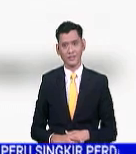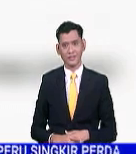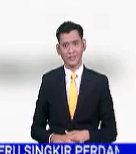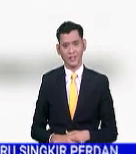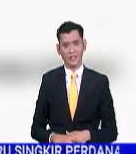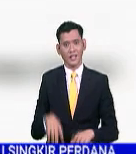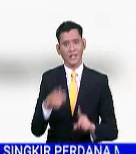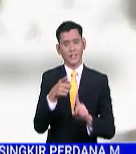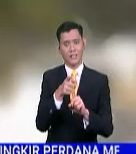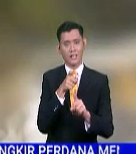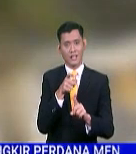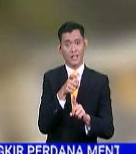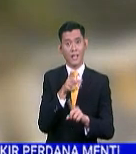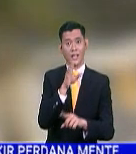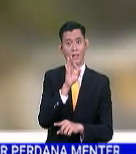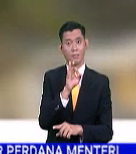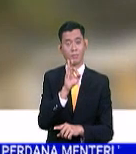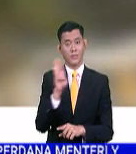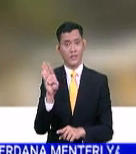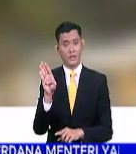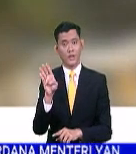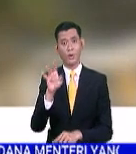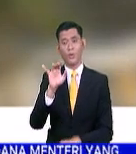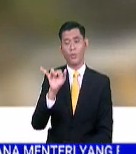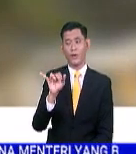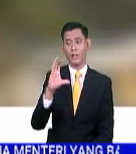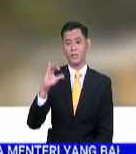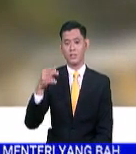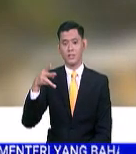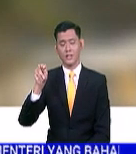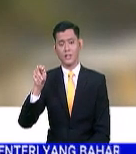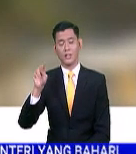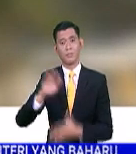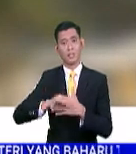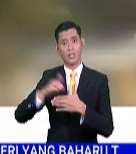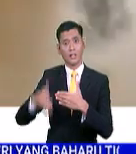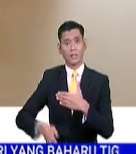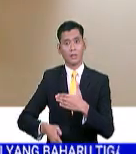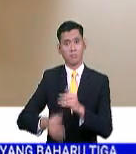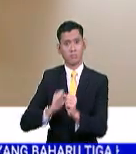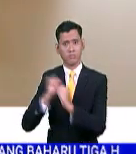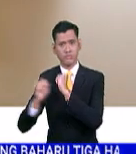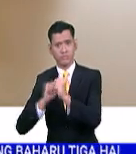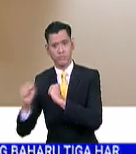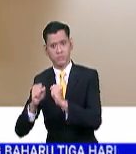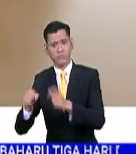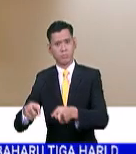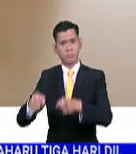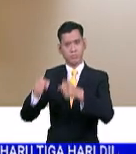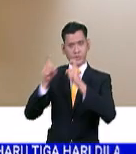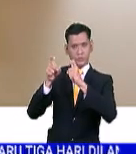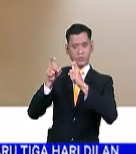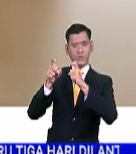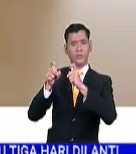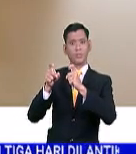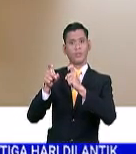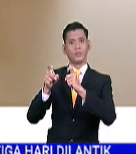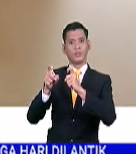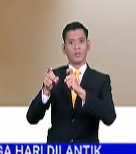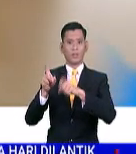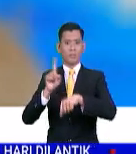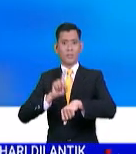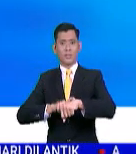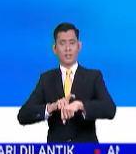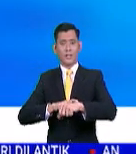Menerusi hantaran di laman media sosialnya, Wai Ching memaklumkan telah menamatkan perlumbaan sebagai pelari terpantas keseluruhan